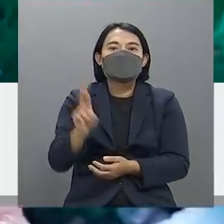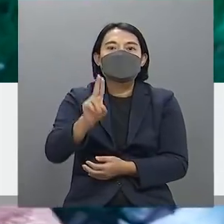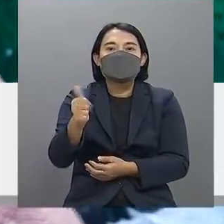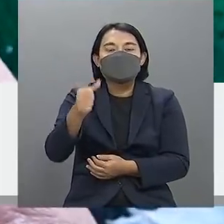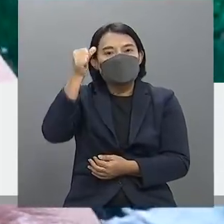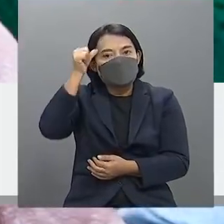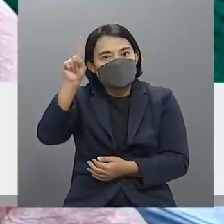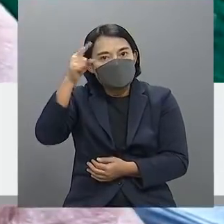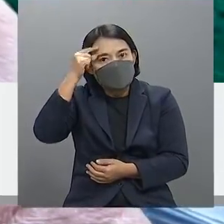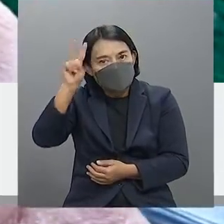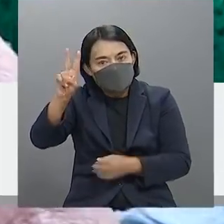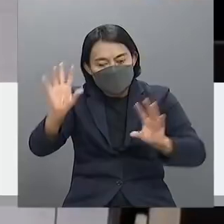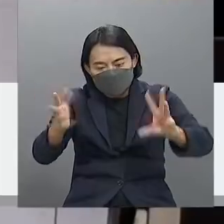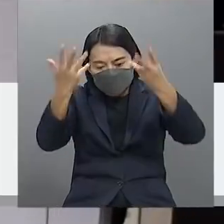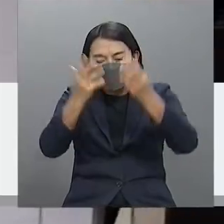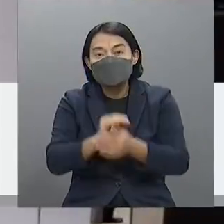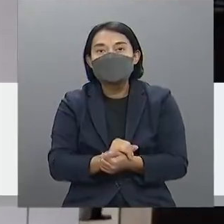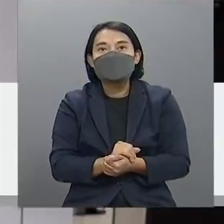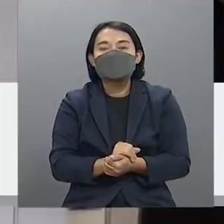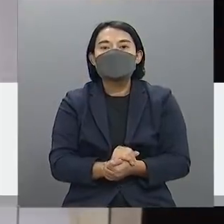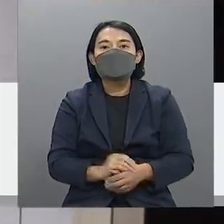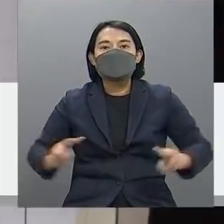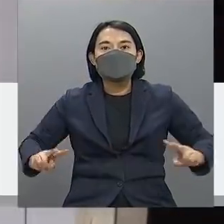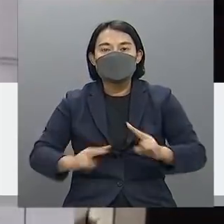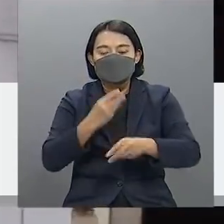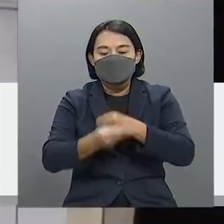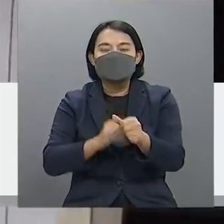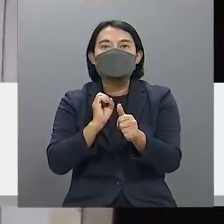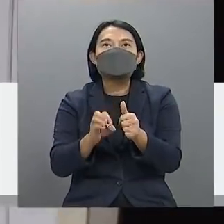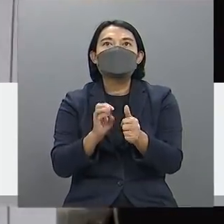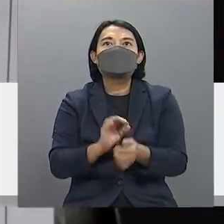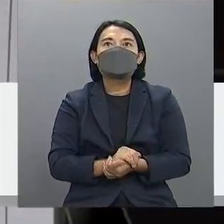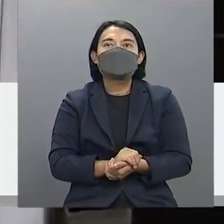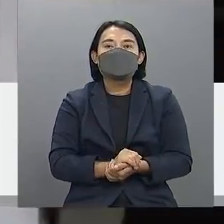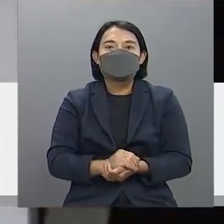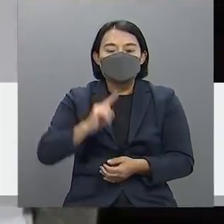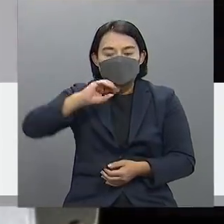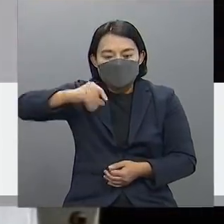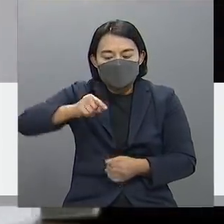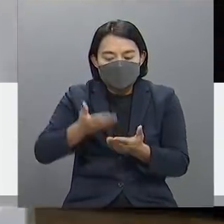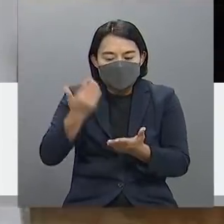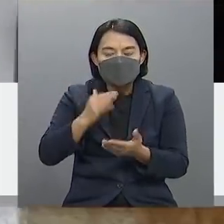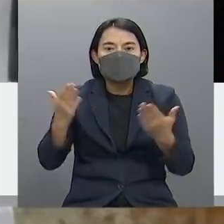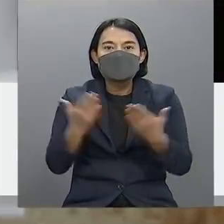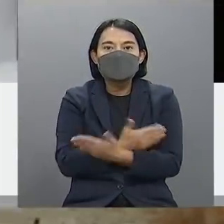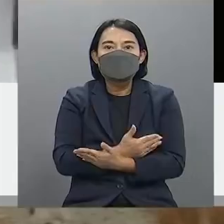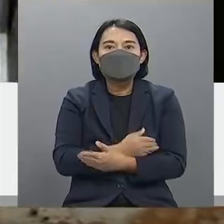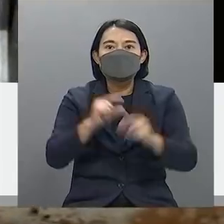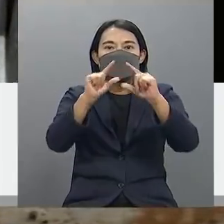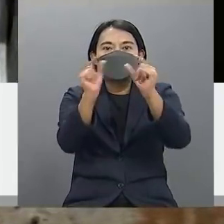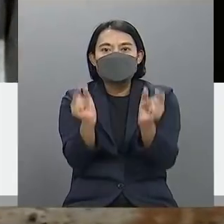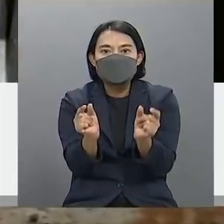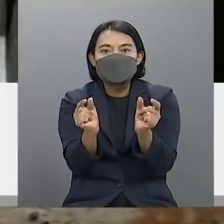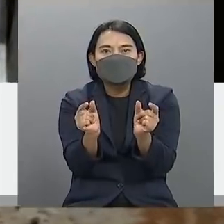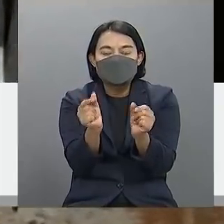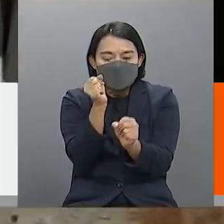ที่กระทรวงพาณิชย์แนะนำว่าถ้ามะนาวแพงให้หันไปหามะขามเปียกค่ะทางร้านทำได้หรือไม่อย